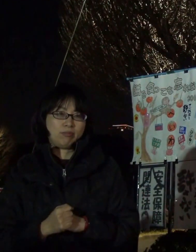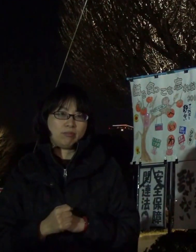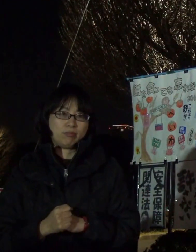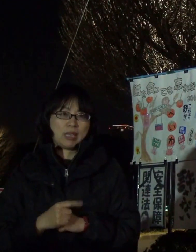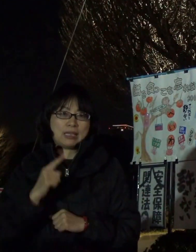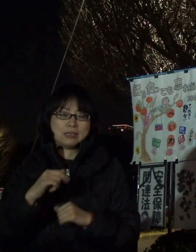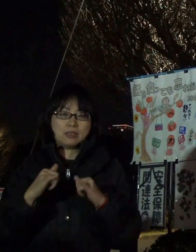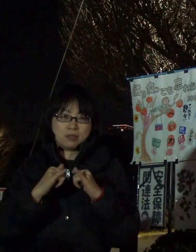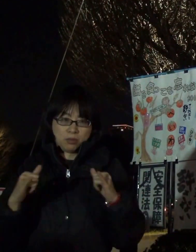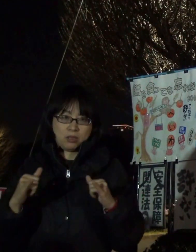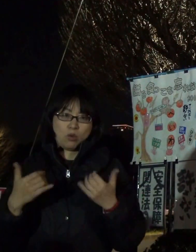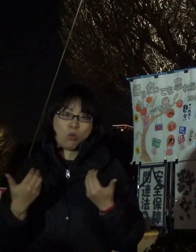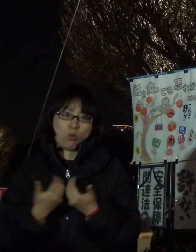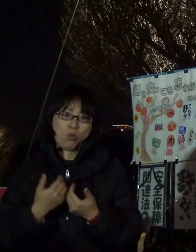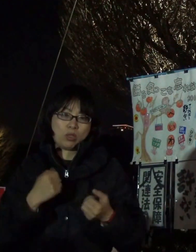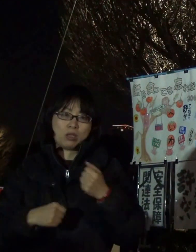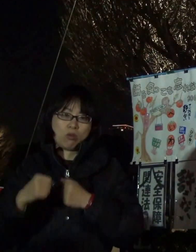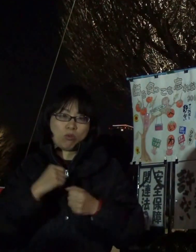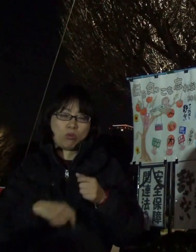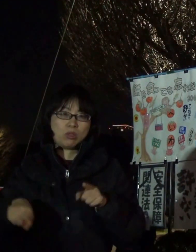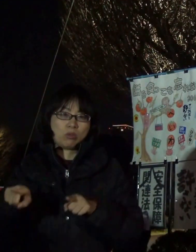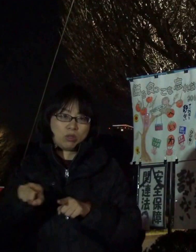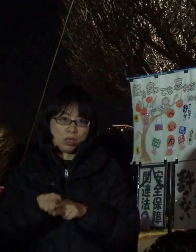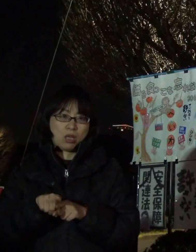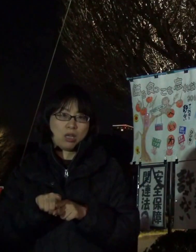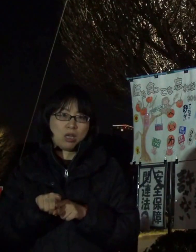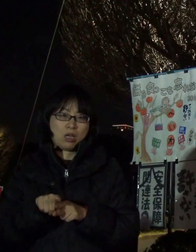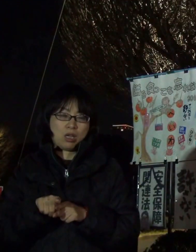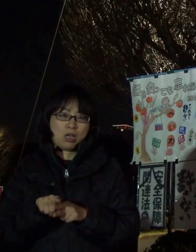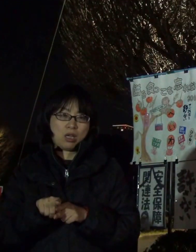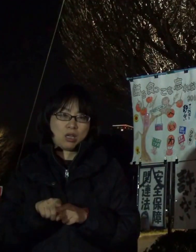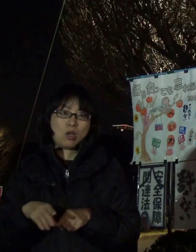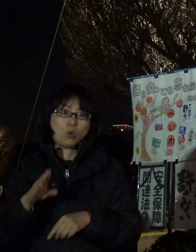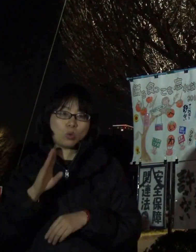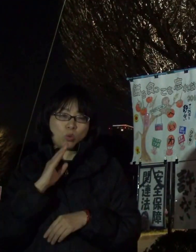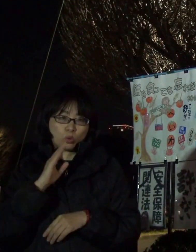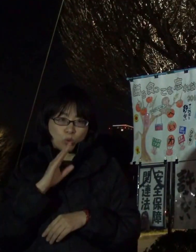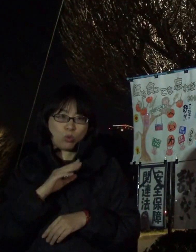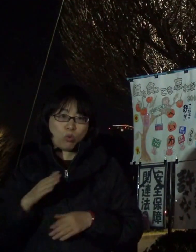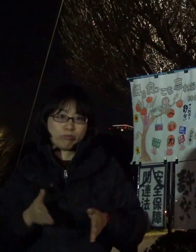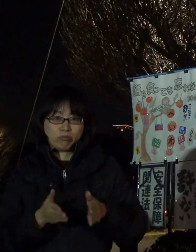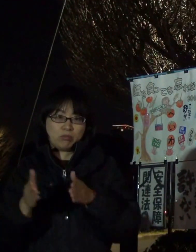市民の抗議行動によって当初のモデルルートが変更されて、